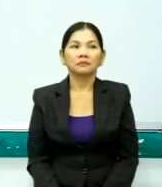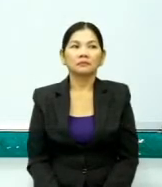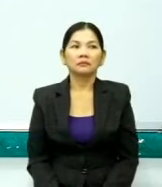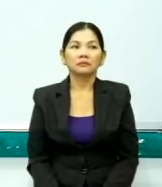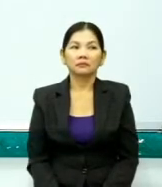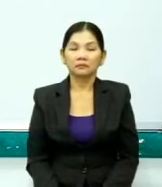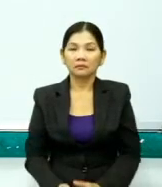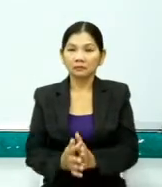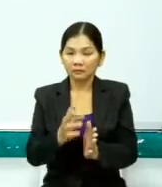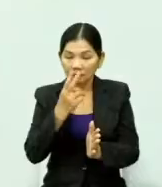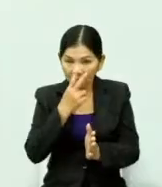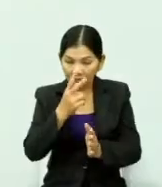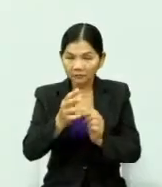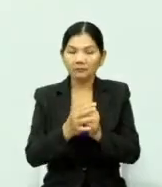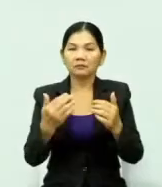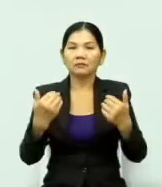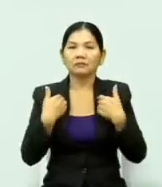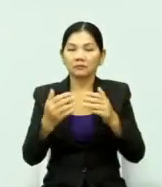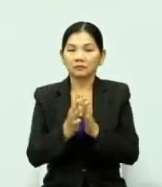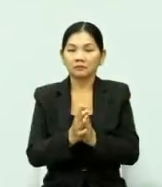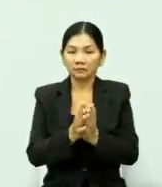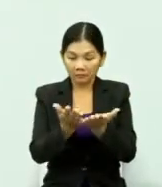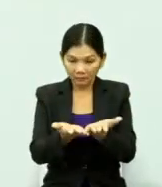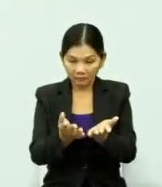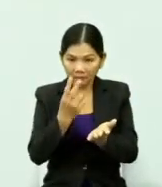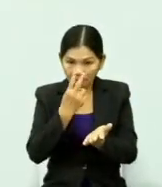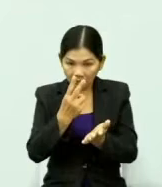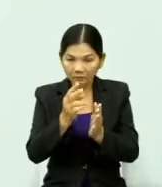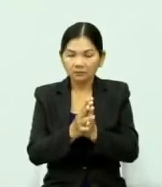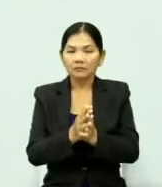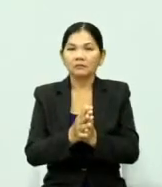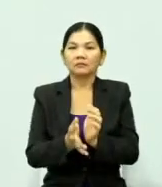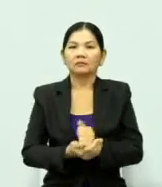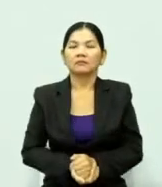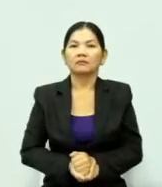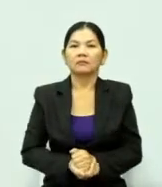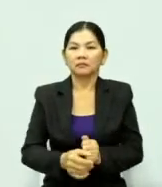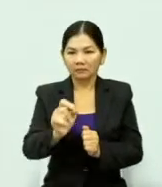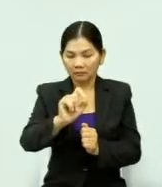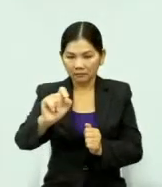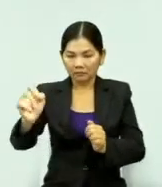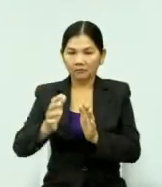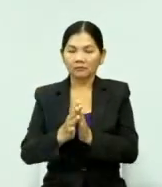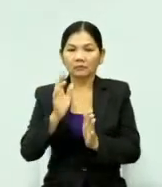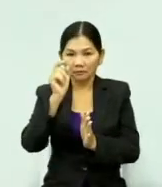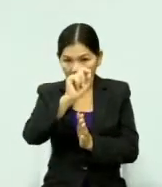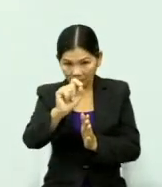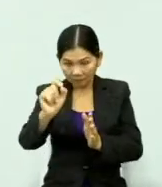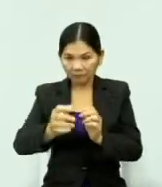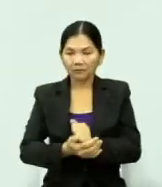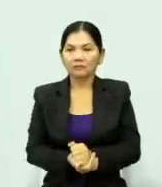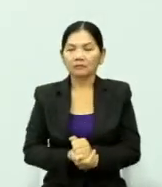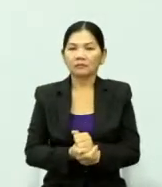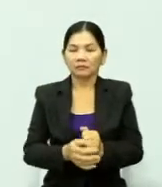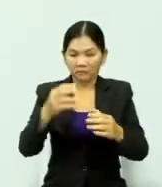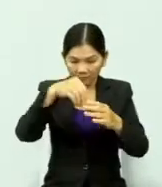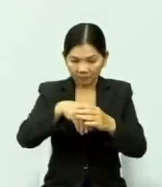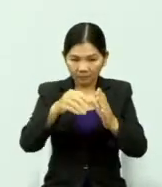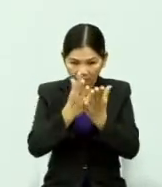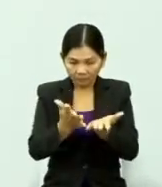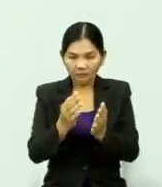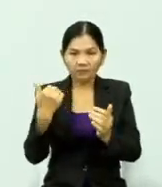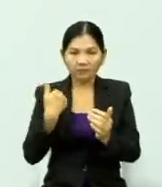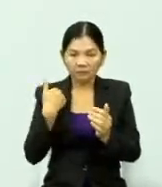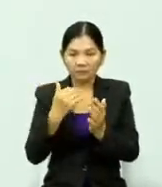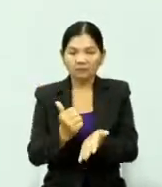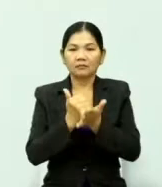chà dân cư dân lực sơ phơ sơ xe máu cư dân triếm về đại con này té con sơ xe nè tích năng sơ phơ con đang